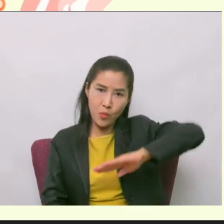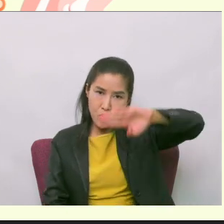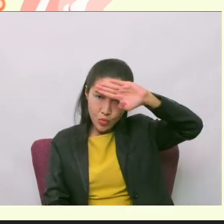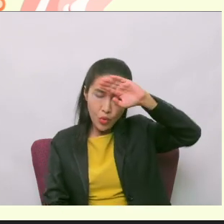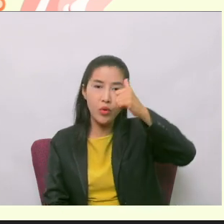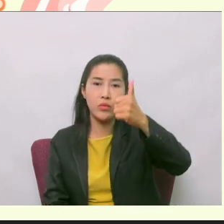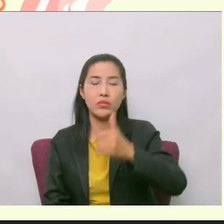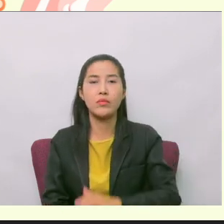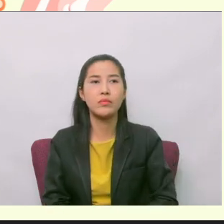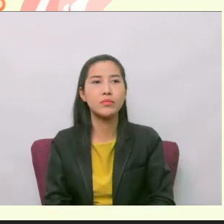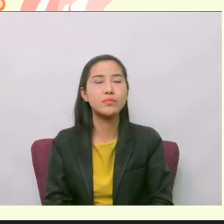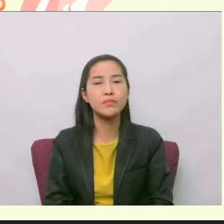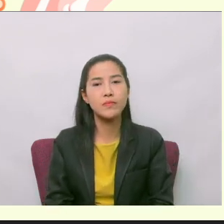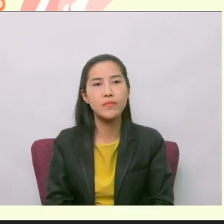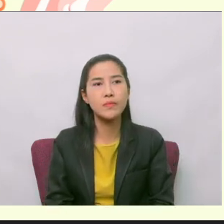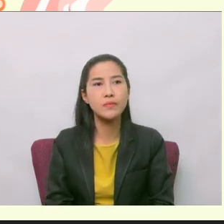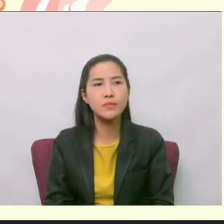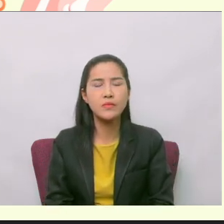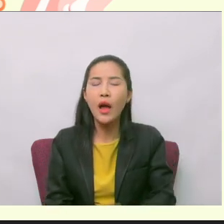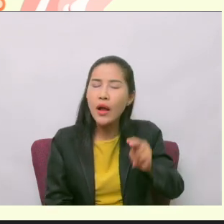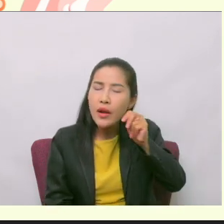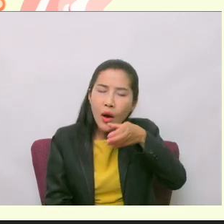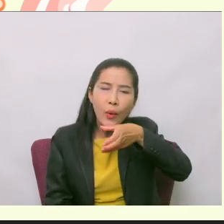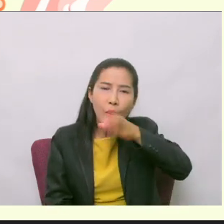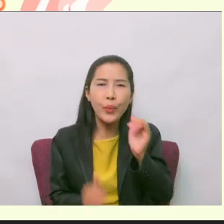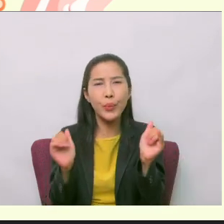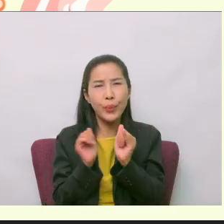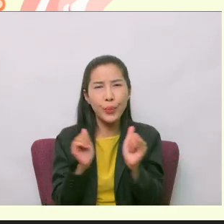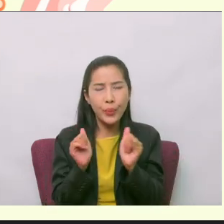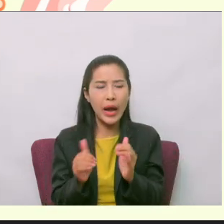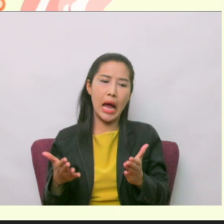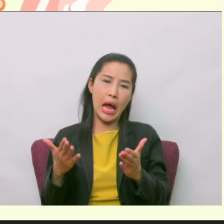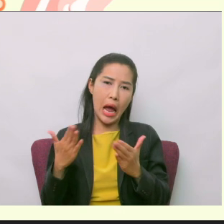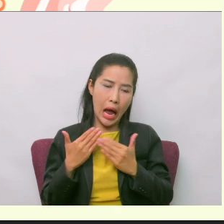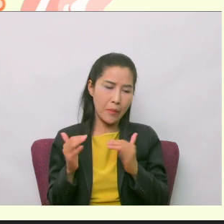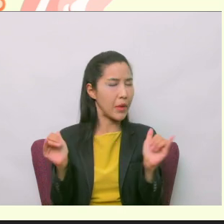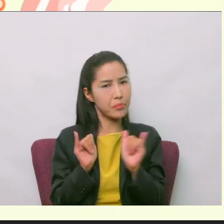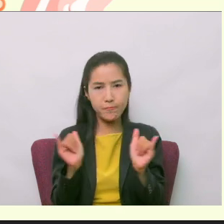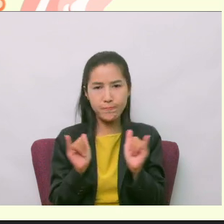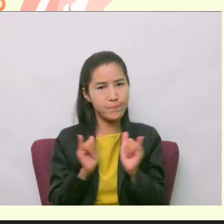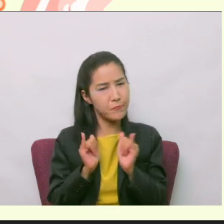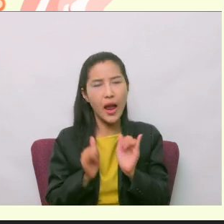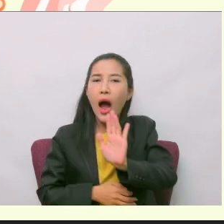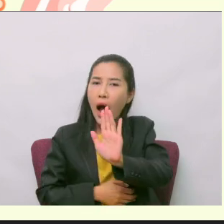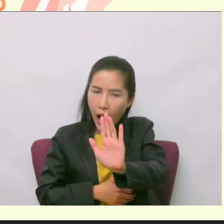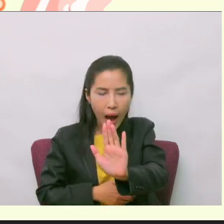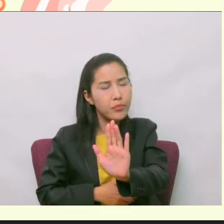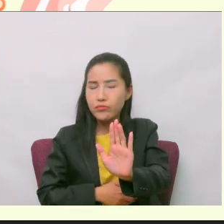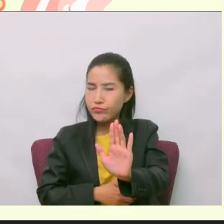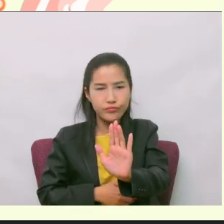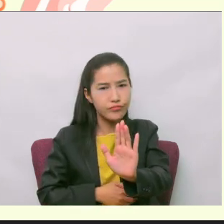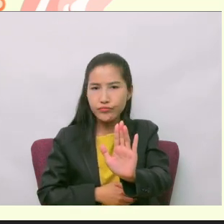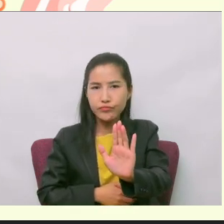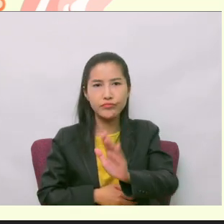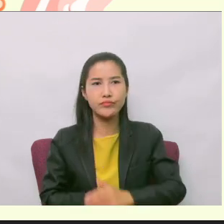าะนอกจากในเรื่องของดื่มน้ำเย็นไม่ได้แล้วนะคะการอาบน้ำเย็นทันทีก็ไม่เหมาะเช่นกันนะคะเพราะว่าการอ